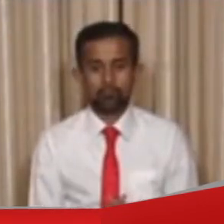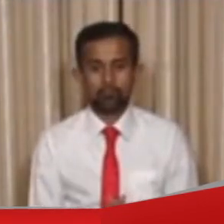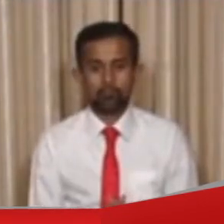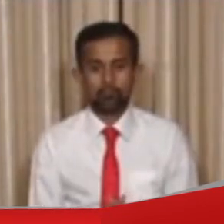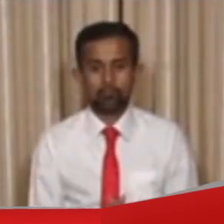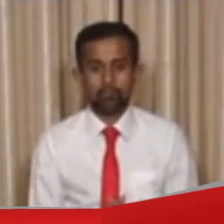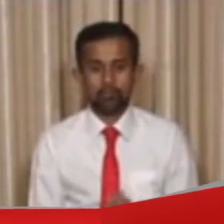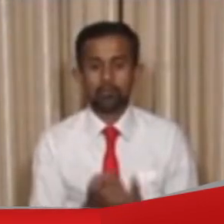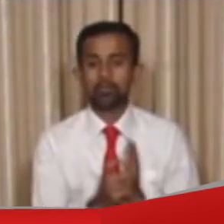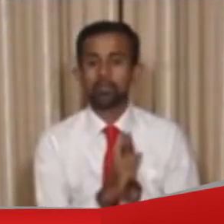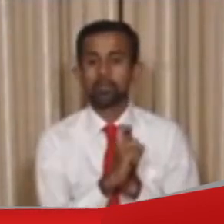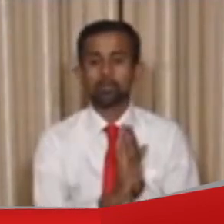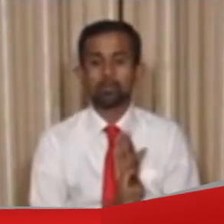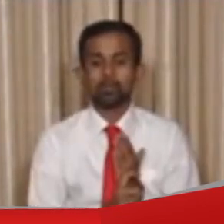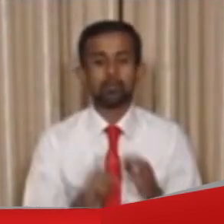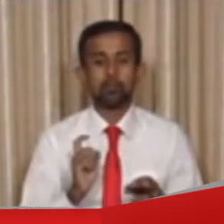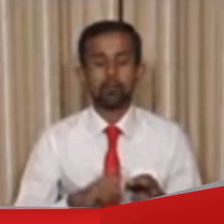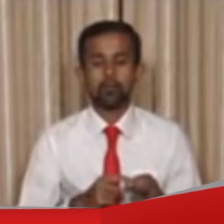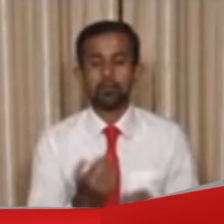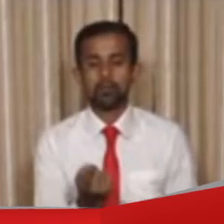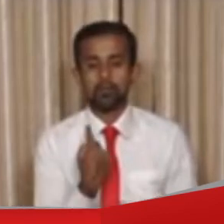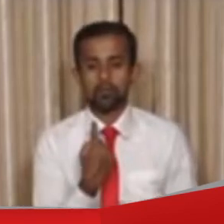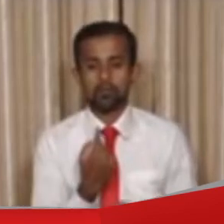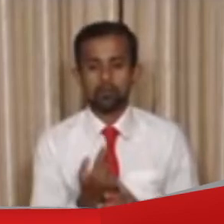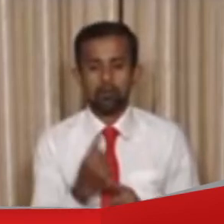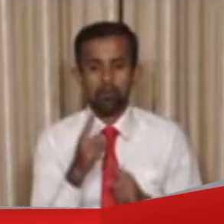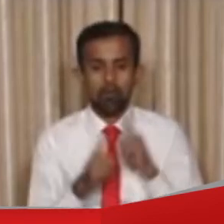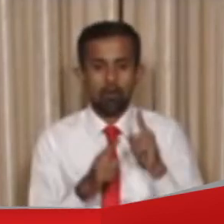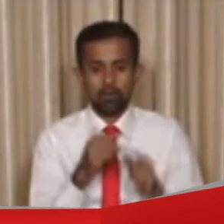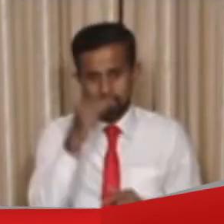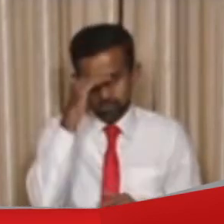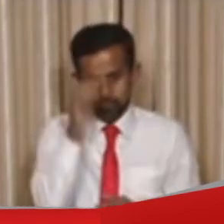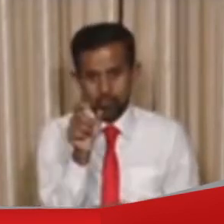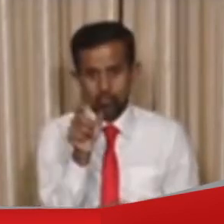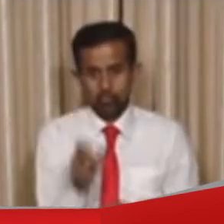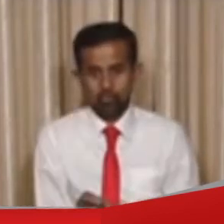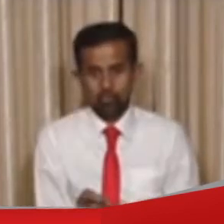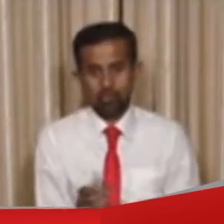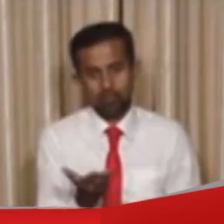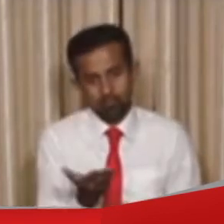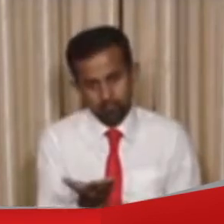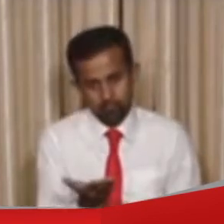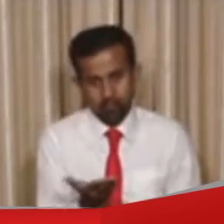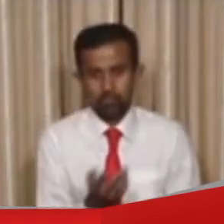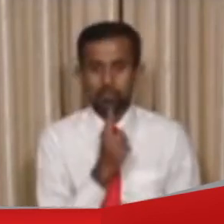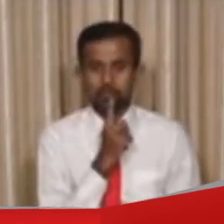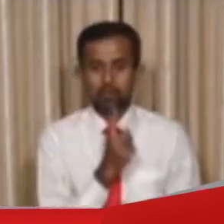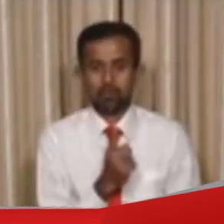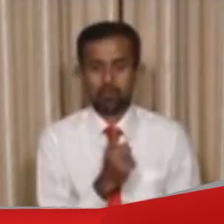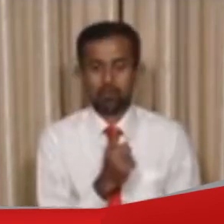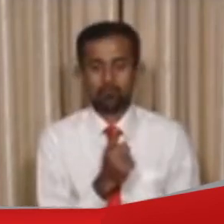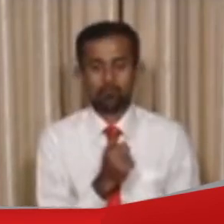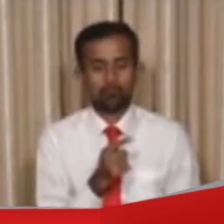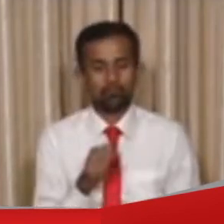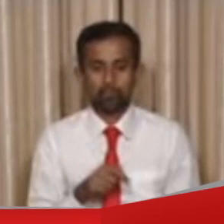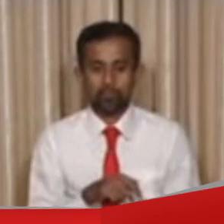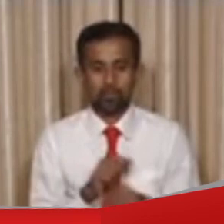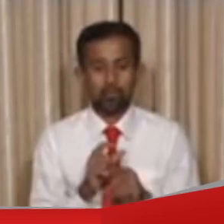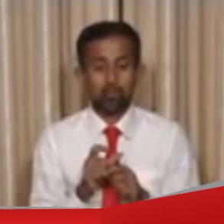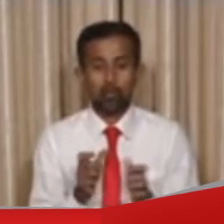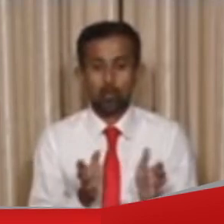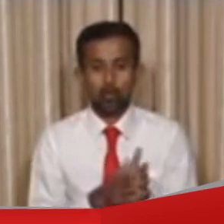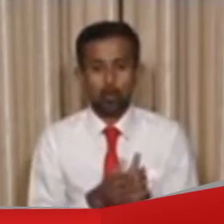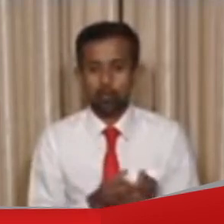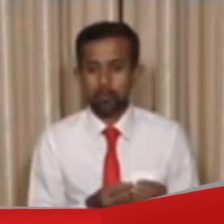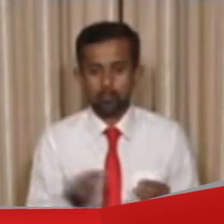ප්‍රීති ප්‍රශ්නය කියන්න. ගරු කථානායකතුමනි, මම ඔබතුමාගේ ඉතාමත් කරුණාවෙන් අහන්නේ, දැන් වරප්‍රසාද කමිටුවට